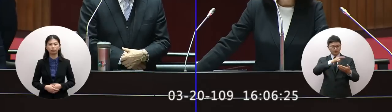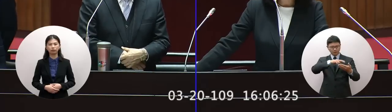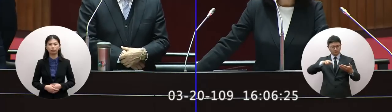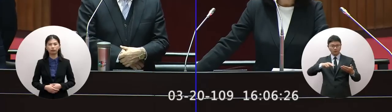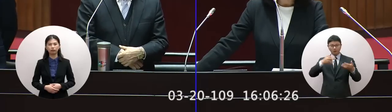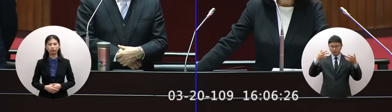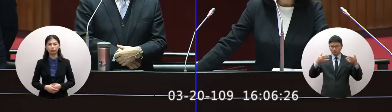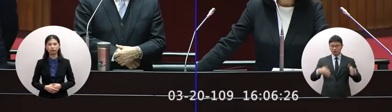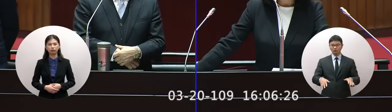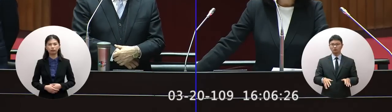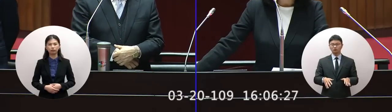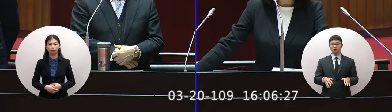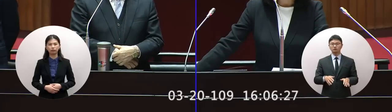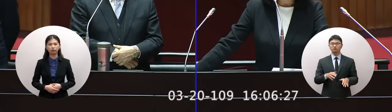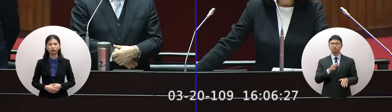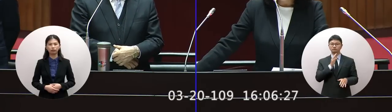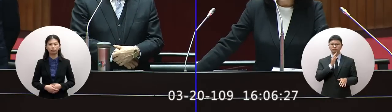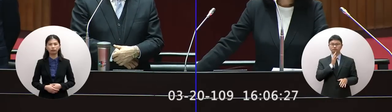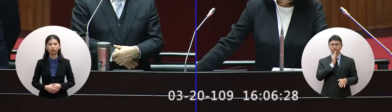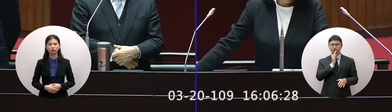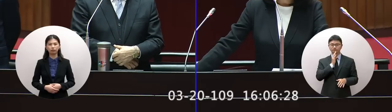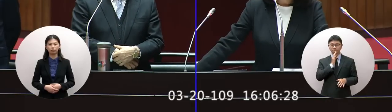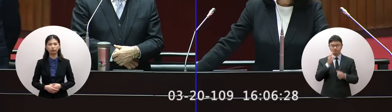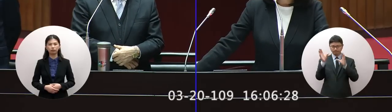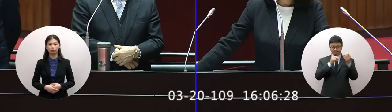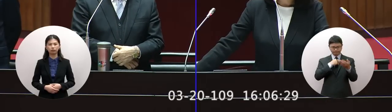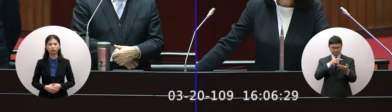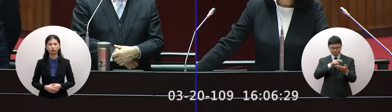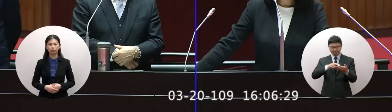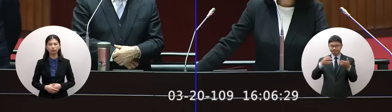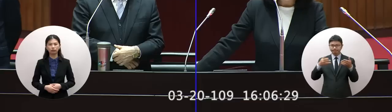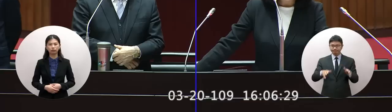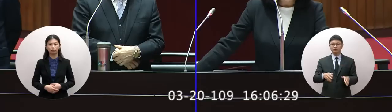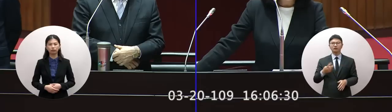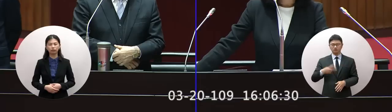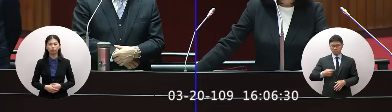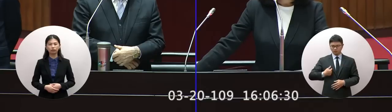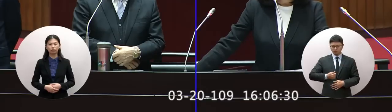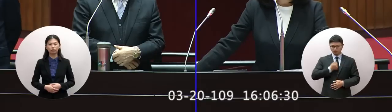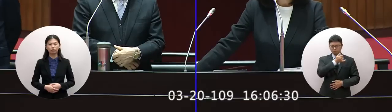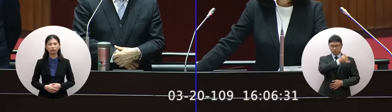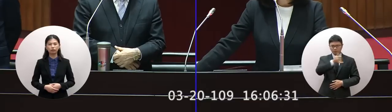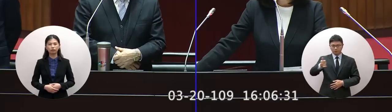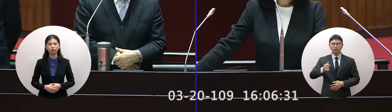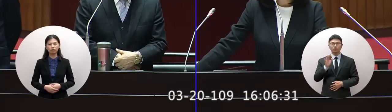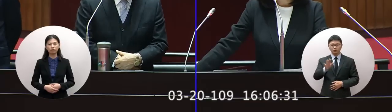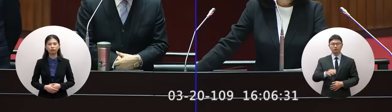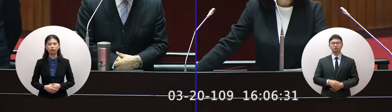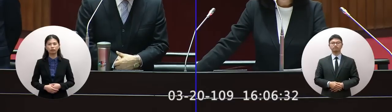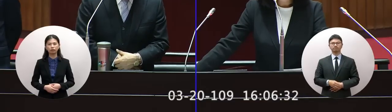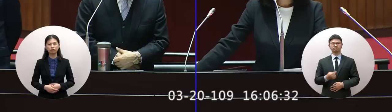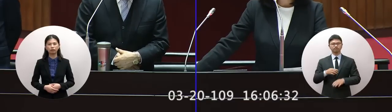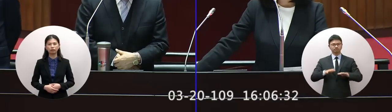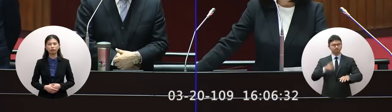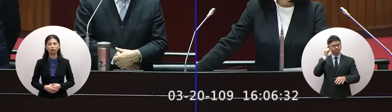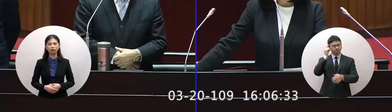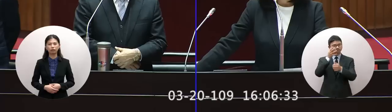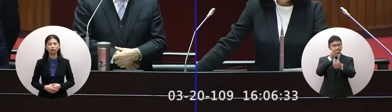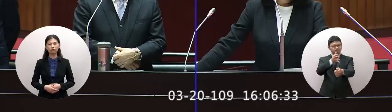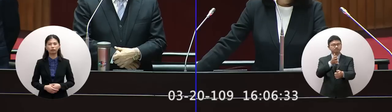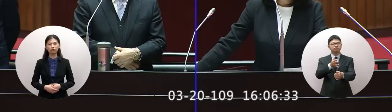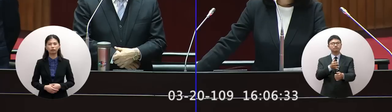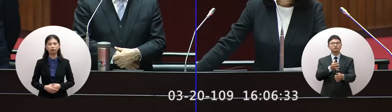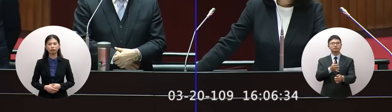非常多的资料，而且我也实地会勘了。我今天呢，就想要就教院